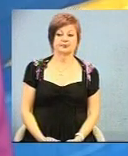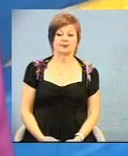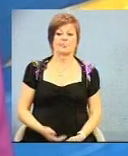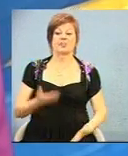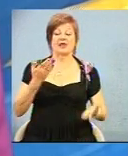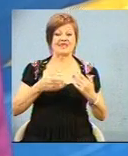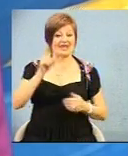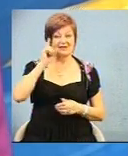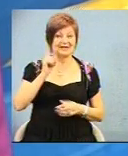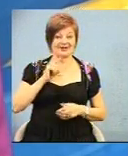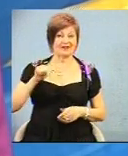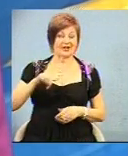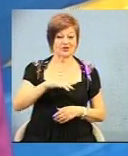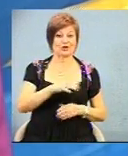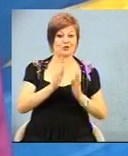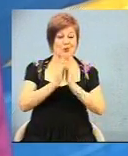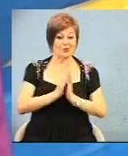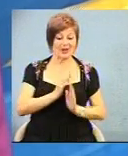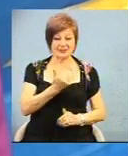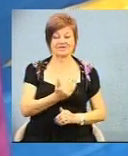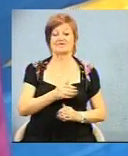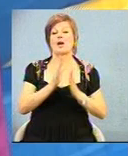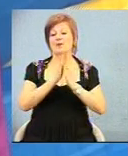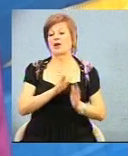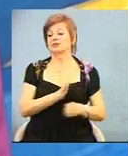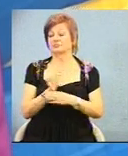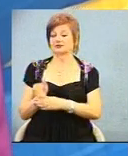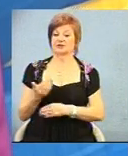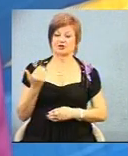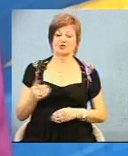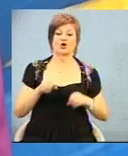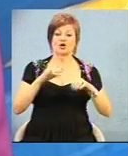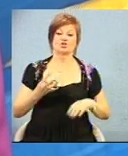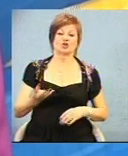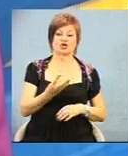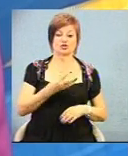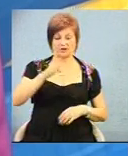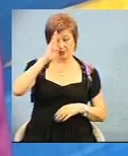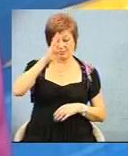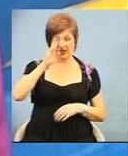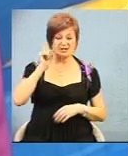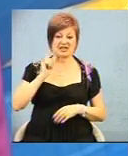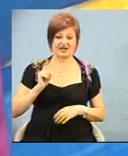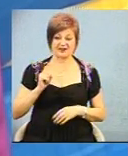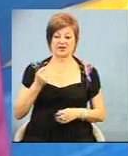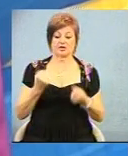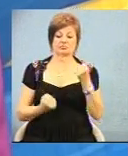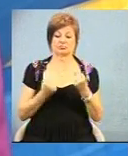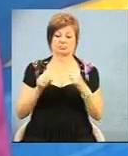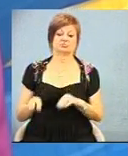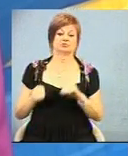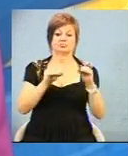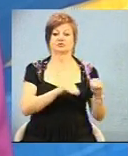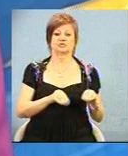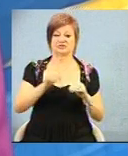Якщо єврей не йде до синагоги, синагога йде до нього. Вирішили 4 єврейських хлопців та сіли за кермо пересувної